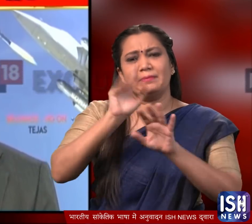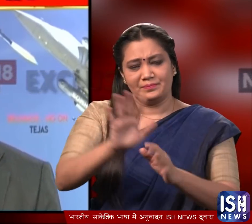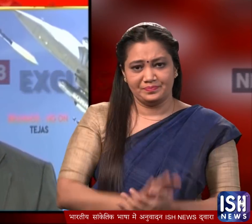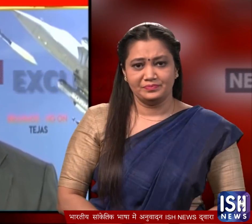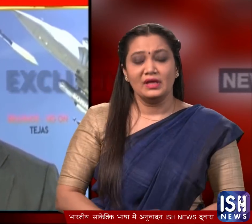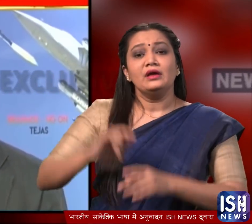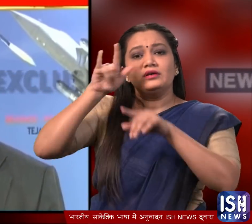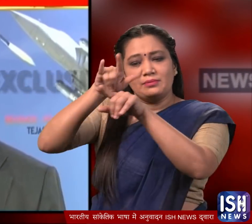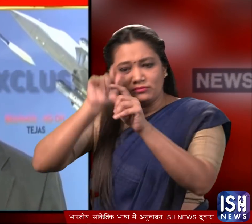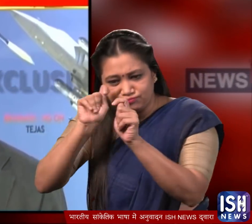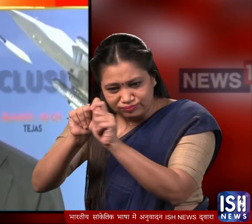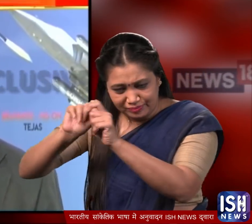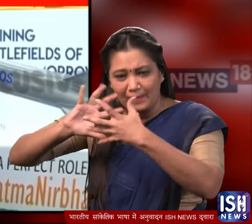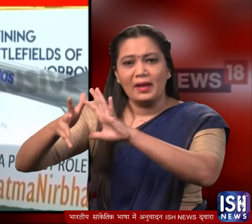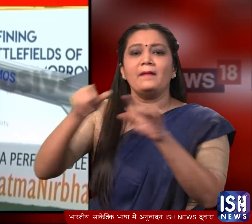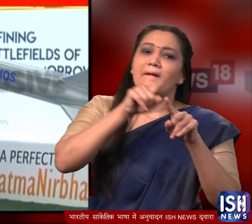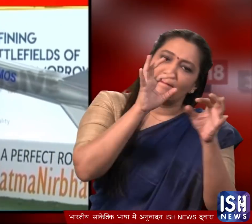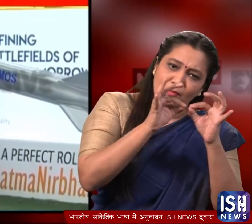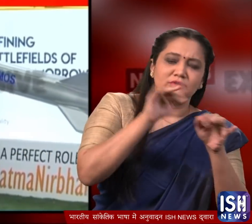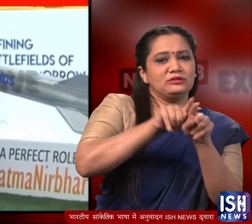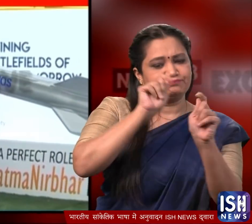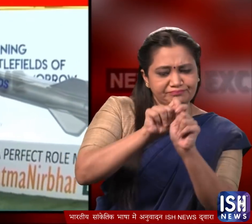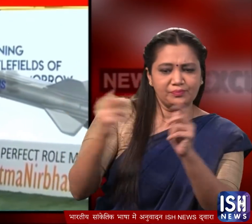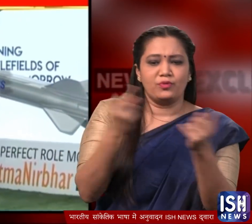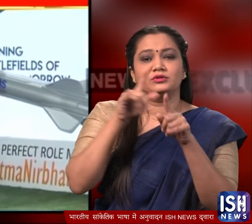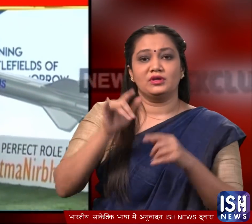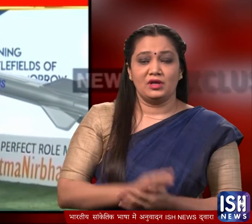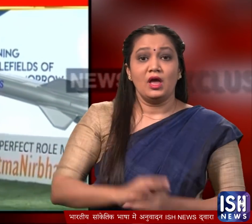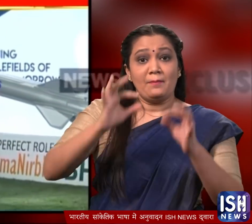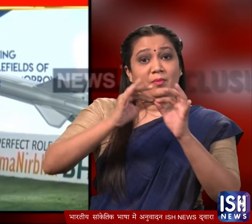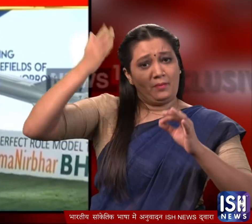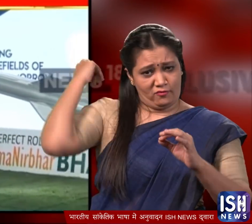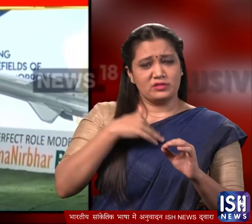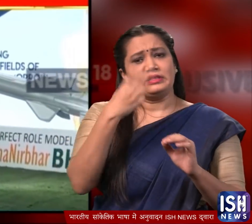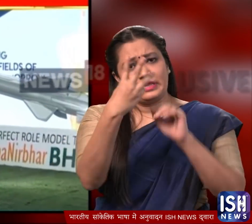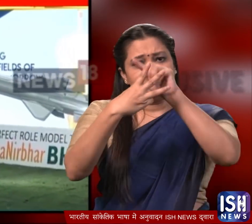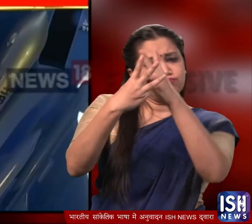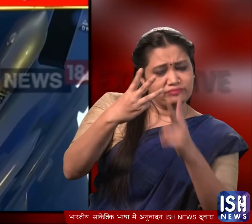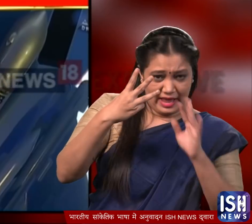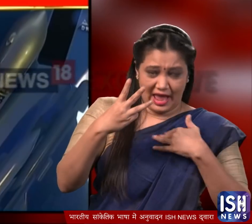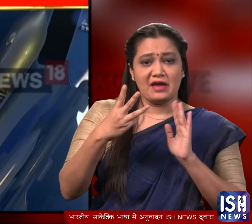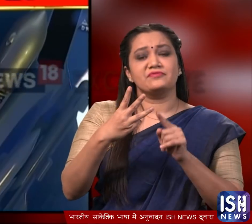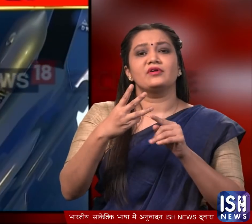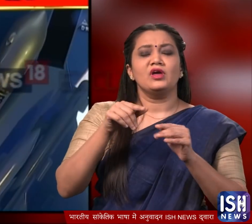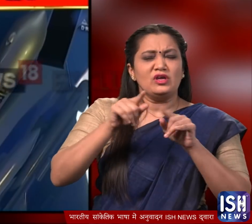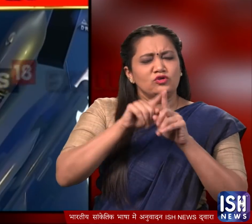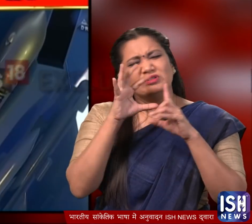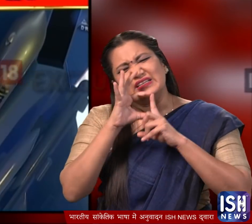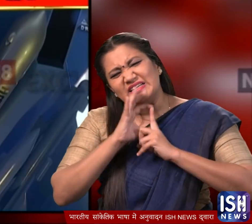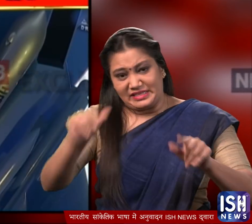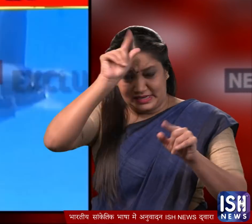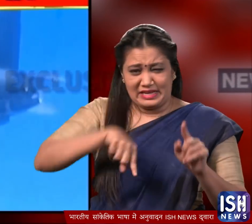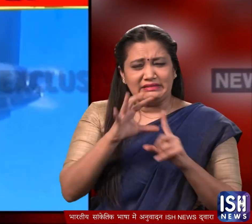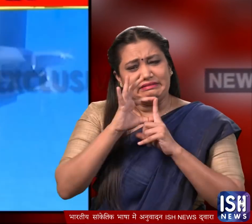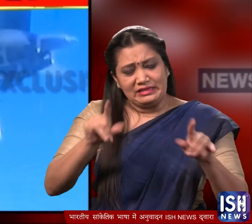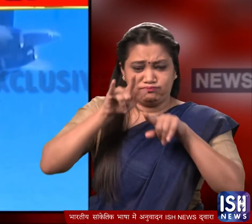तक ये एयरक्राफ्ट भी बनेगा, तैयार होता रहेगा। ब्रह्मोस मिसाइल के 3 वर्जन पहले से भारतीय फौज के पास है। ब्रह्मोस भारत की सबसे घातक